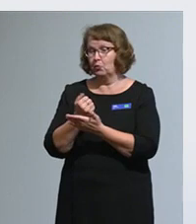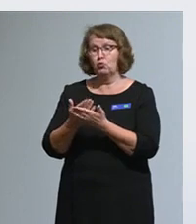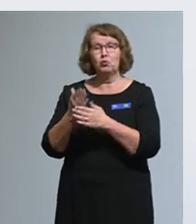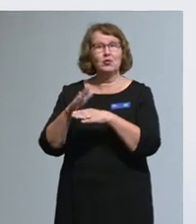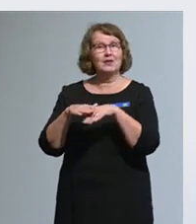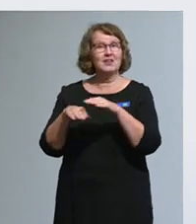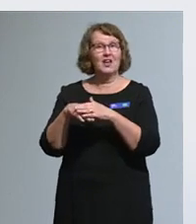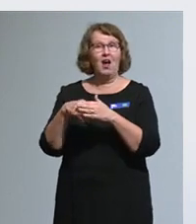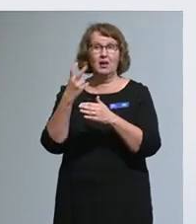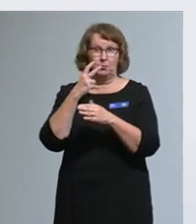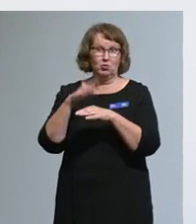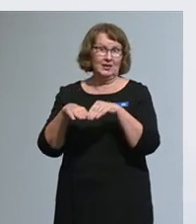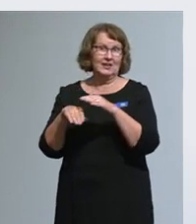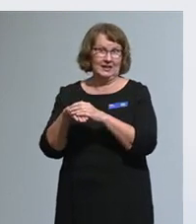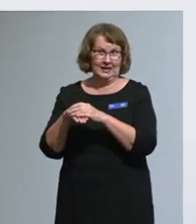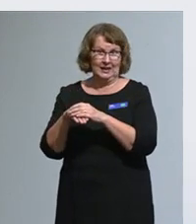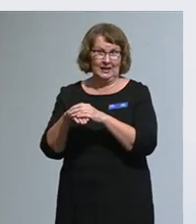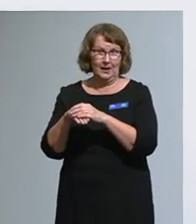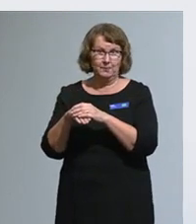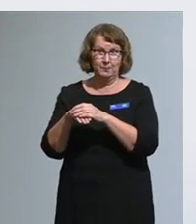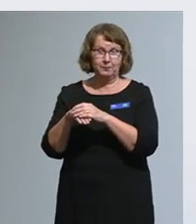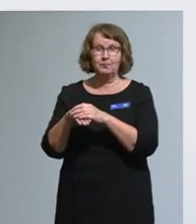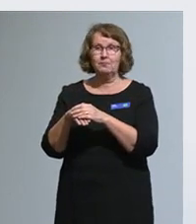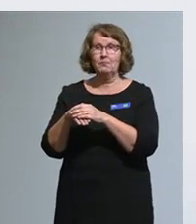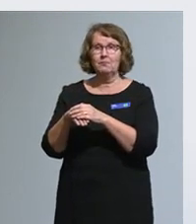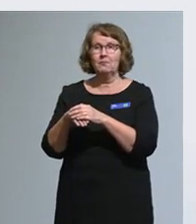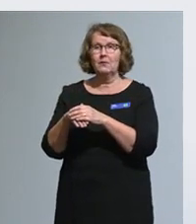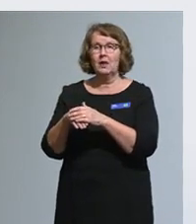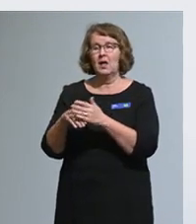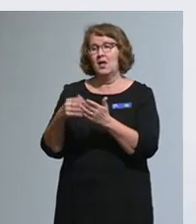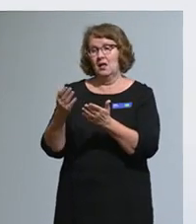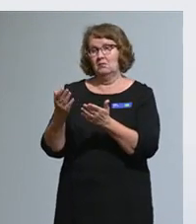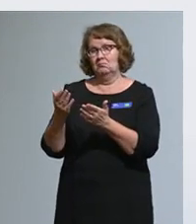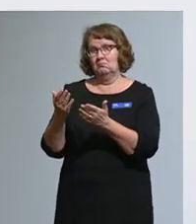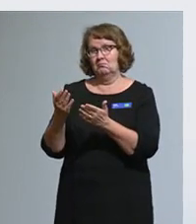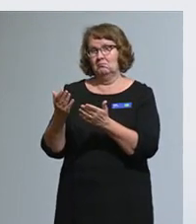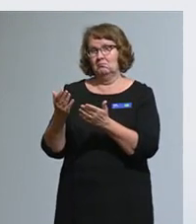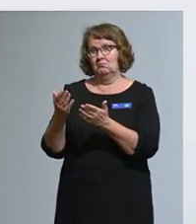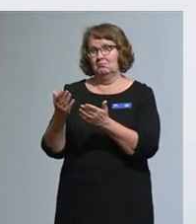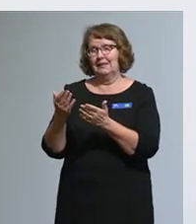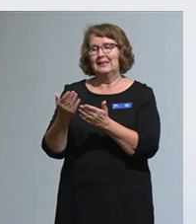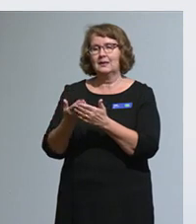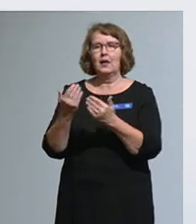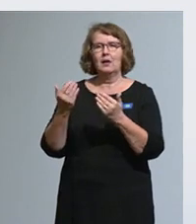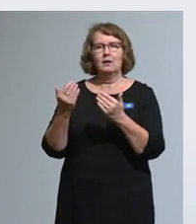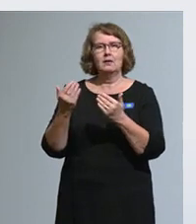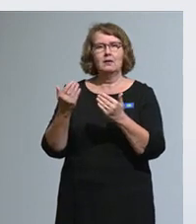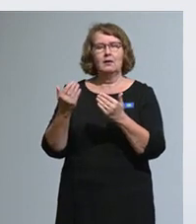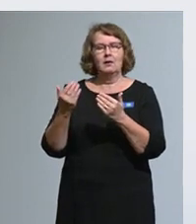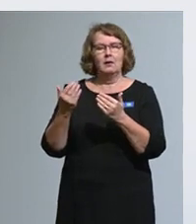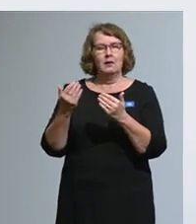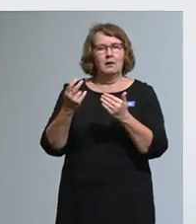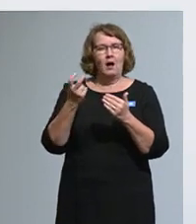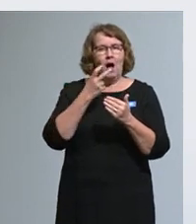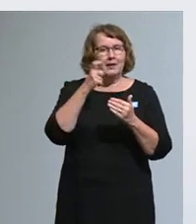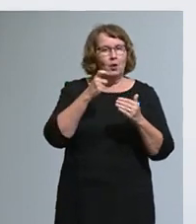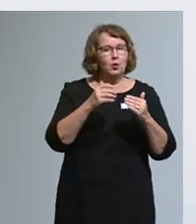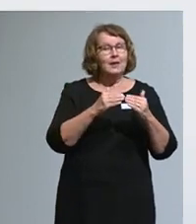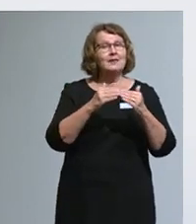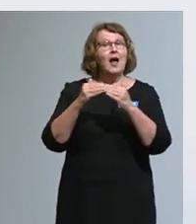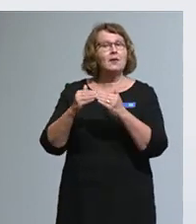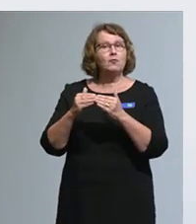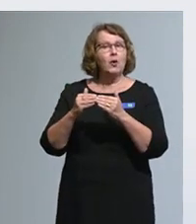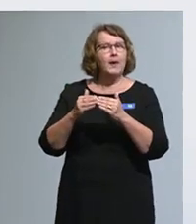sitten käsittelee. Sen takia, tai siitä syystä, se tasa-arvoisuus myöskin sitten hakijoiden puolella